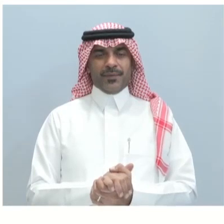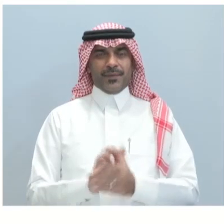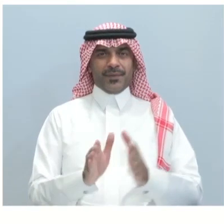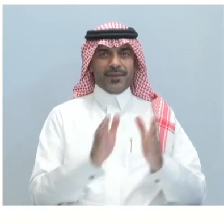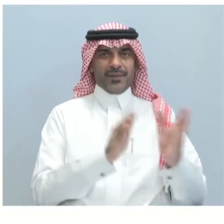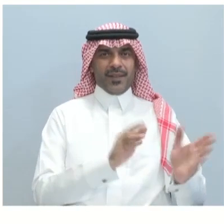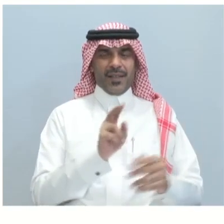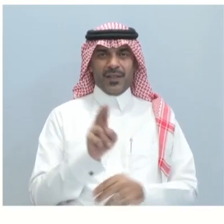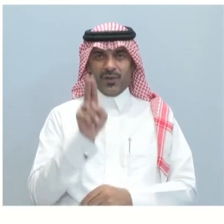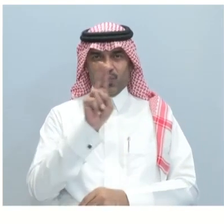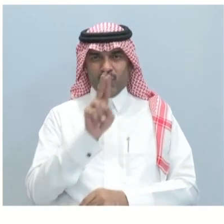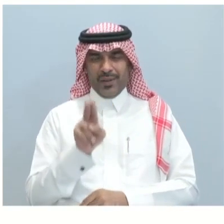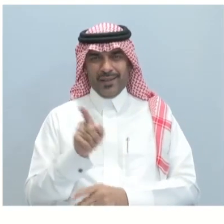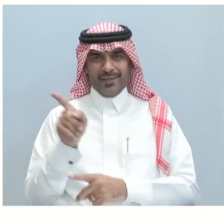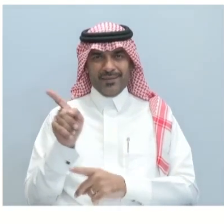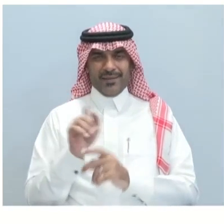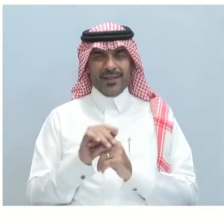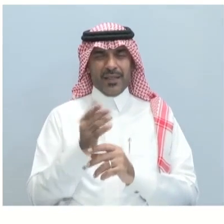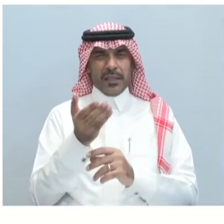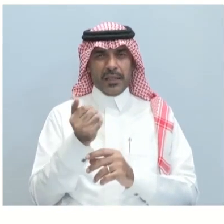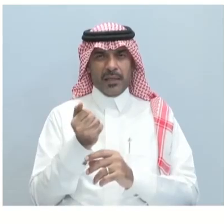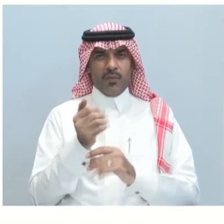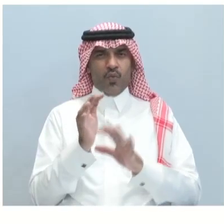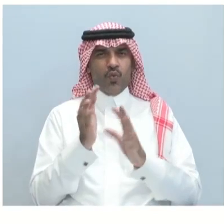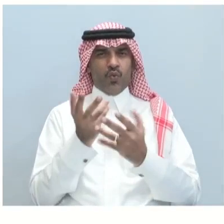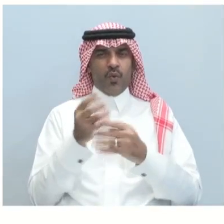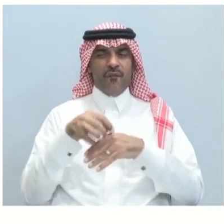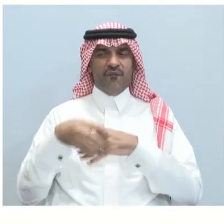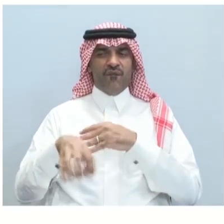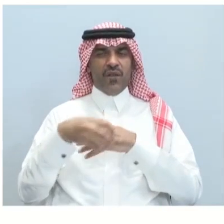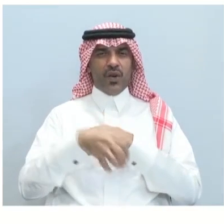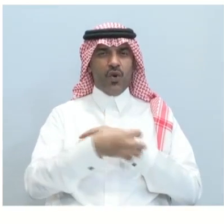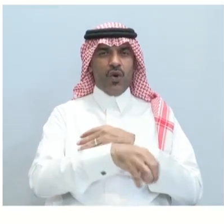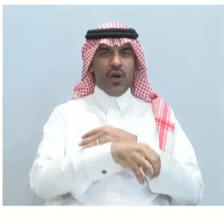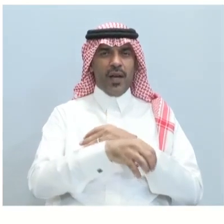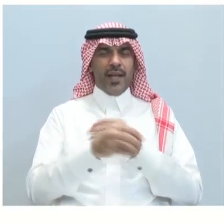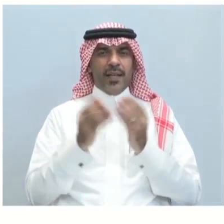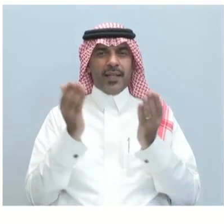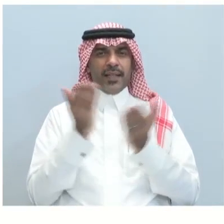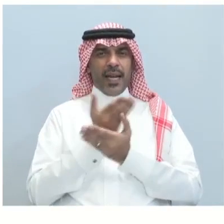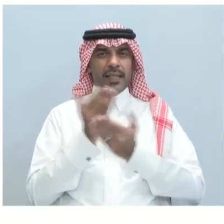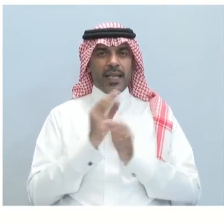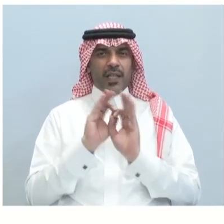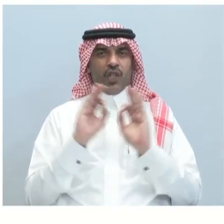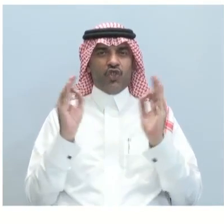ايضا لدينا نشاط طلاب يطالبات اذكريه ابرز فروع الدراسات الاجتماعيه